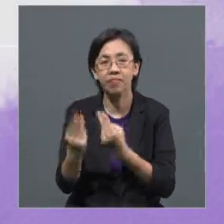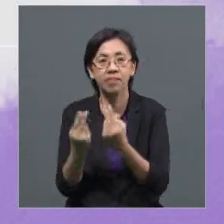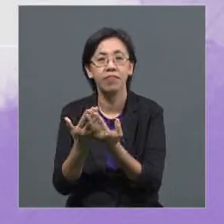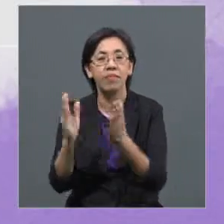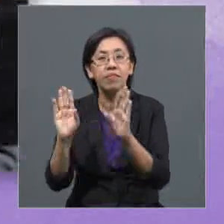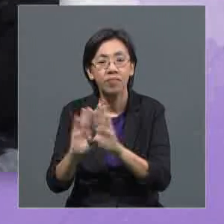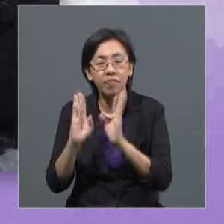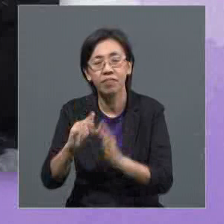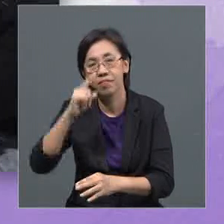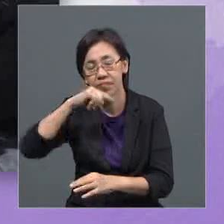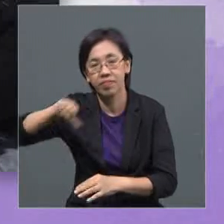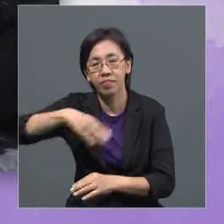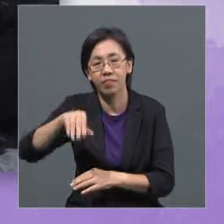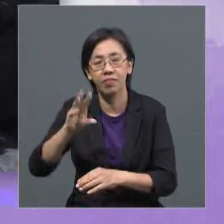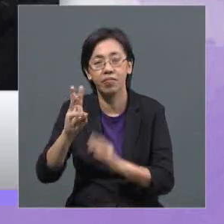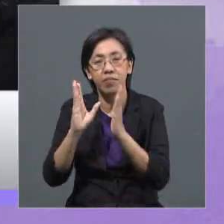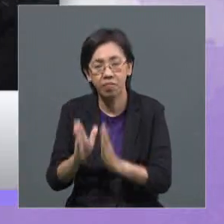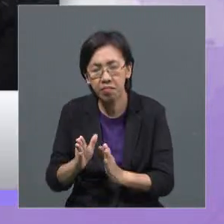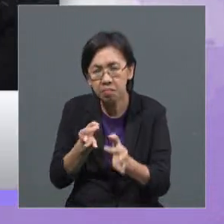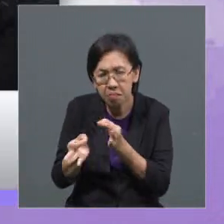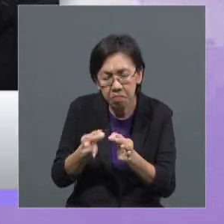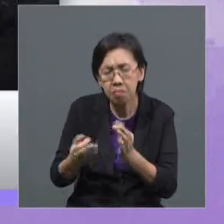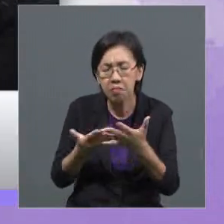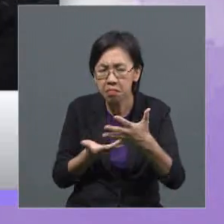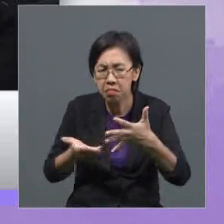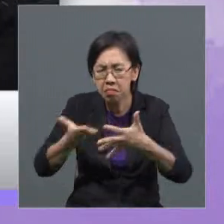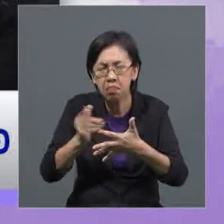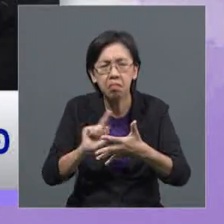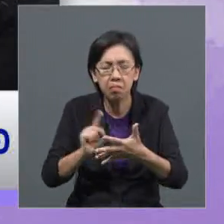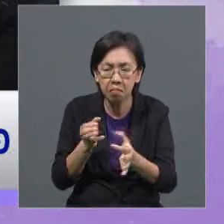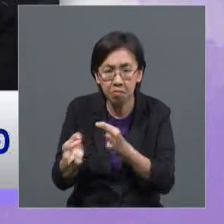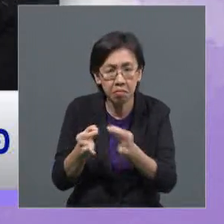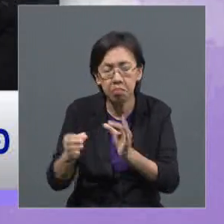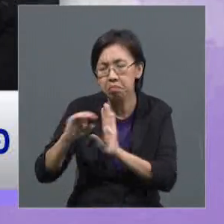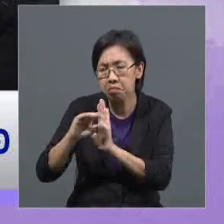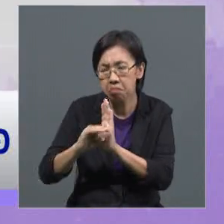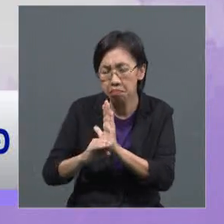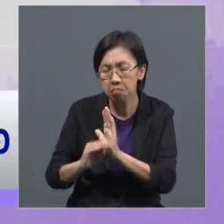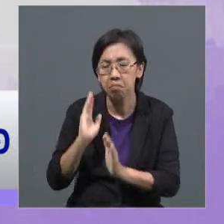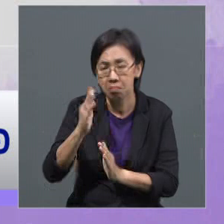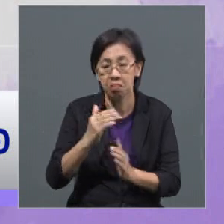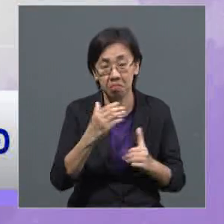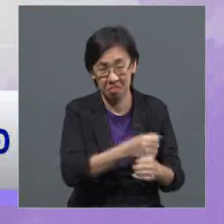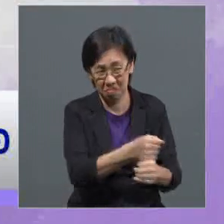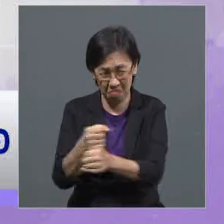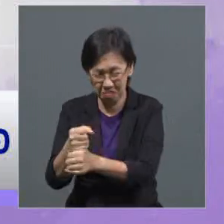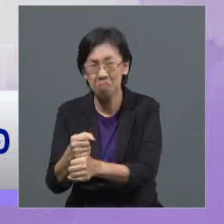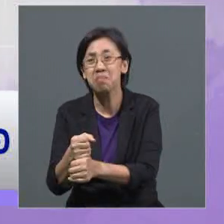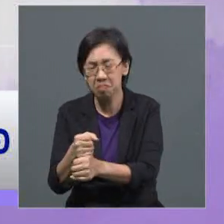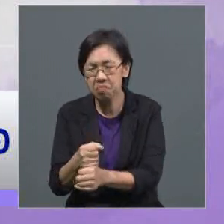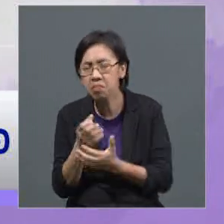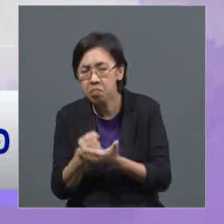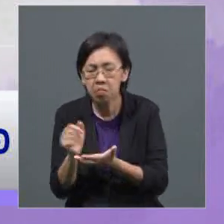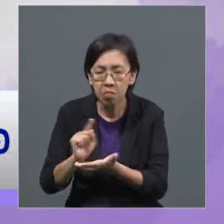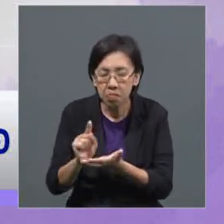ตัวประกันชาวไทยทั้ง 6ท่านเพื่อชี้แจงขั้นตอนต่างๆที่เกิดขึ้นและการช่วยเหลือตัวประกันไทยกลุ่มนี้ให้ได้กลับมาสู่